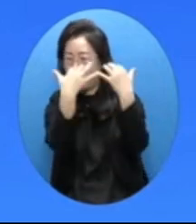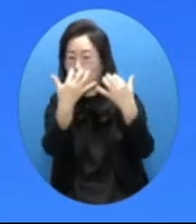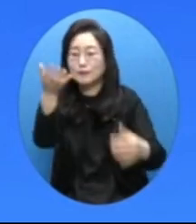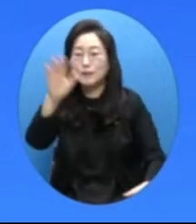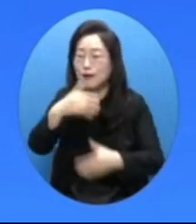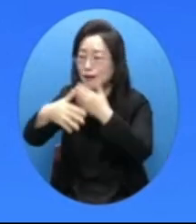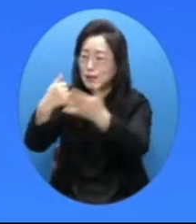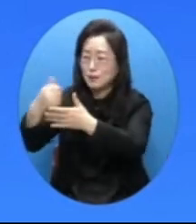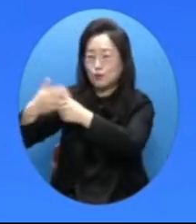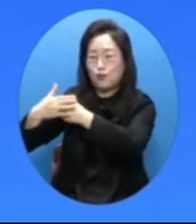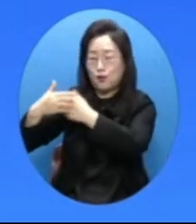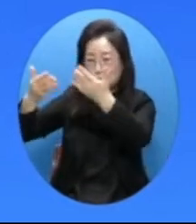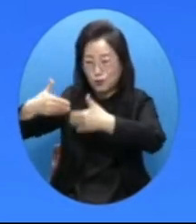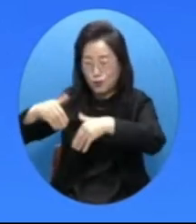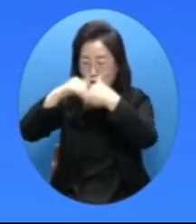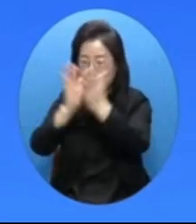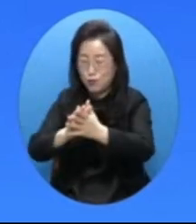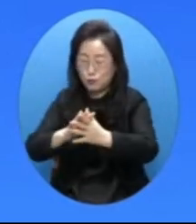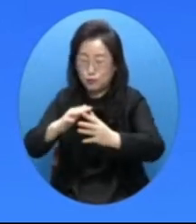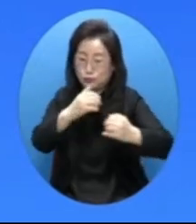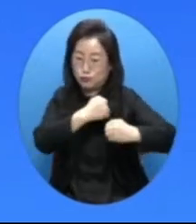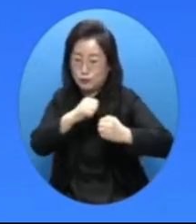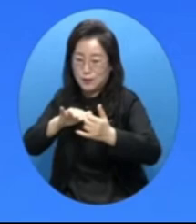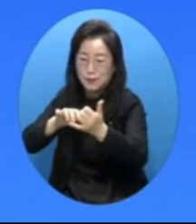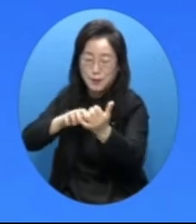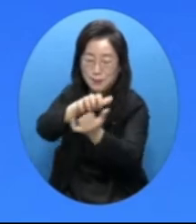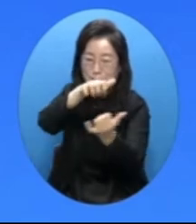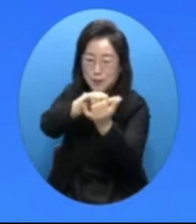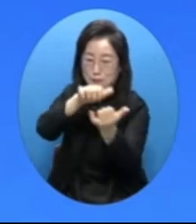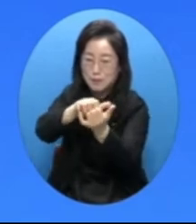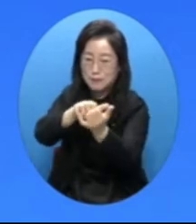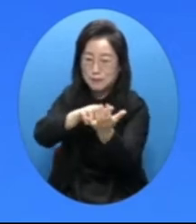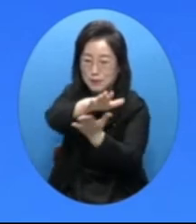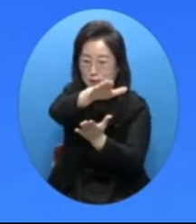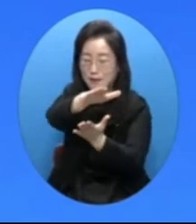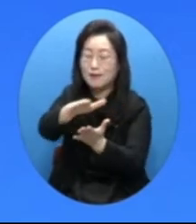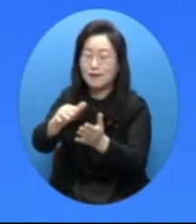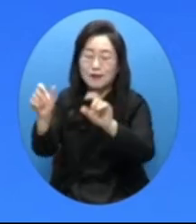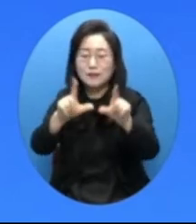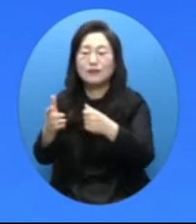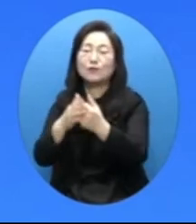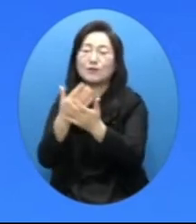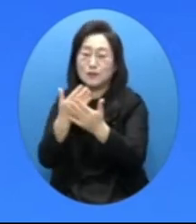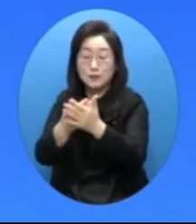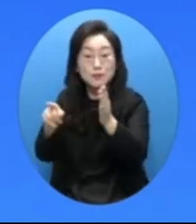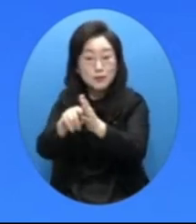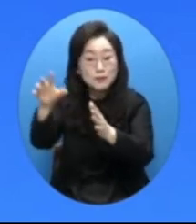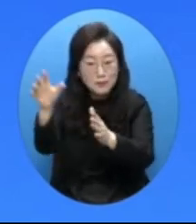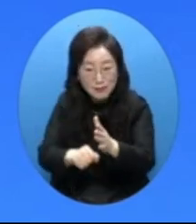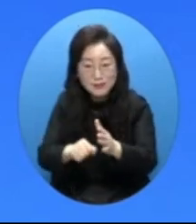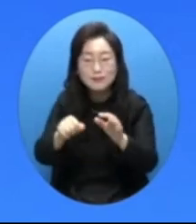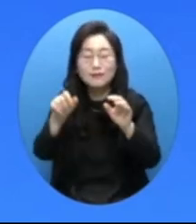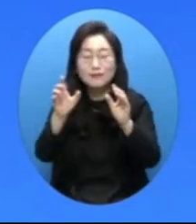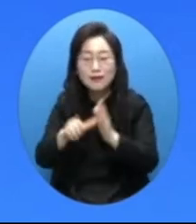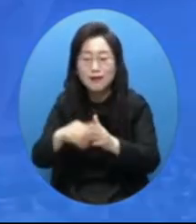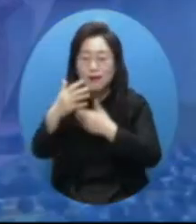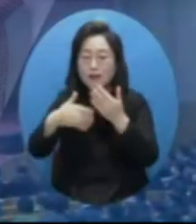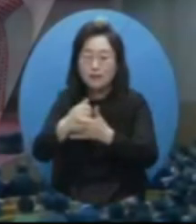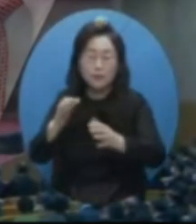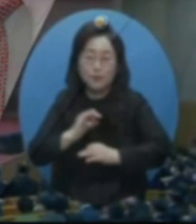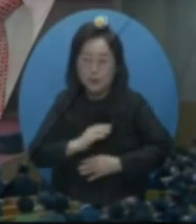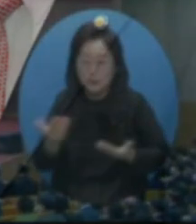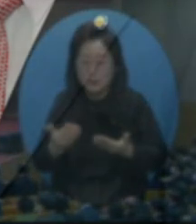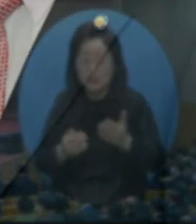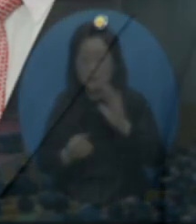하나님의 도심으로 모든 군대를 물리치고 승리하는 삶을 살게 하여 주옵소서 믿음으로 나갈 때 하나님께서 우리에게 놀라운